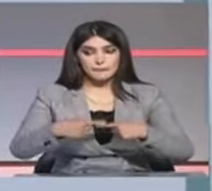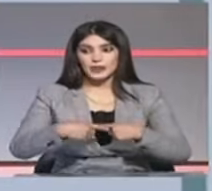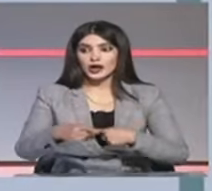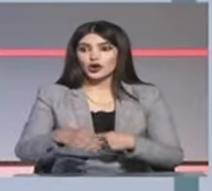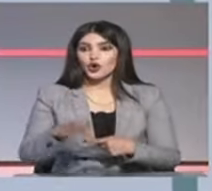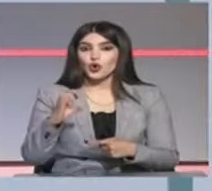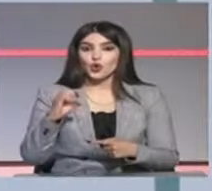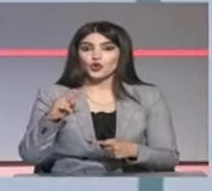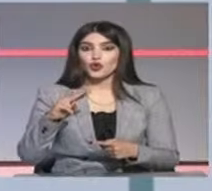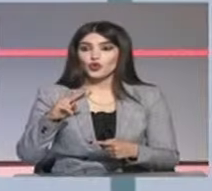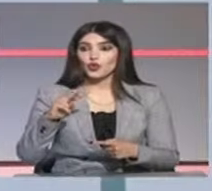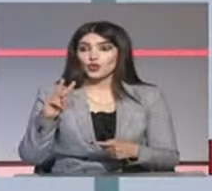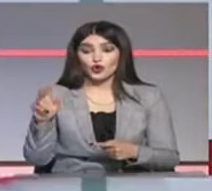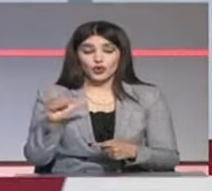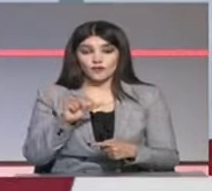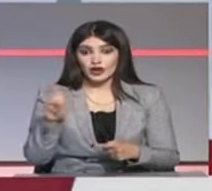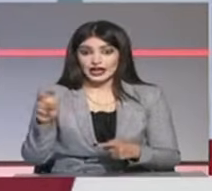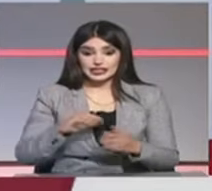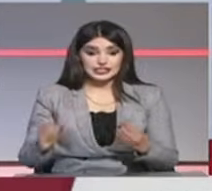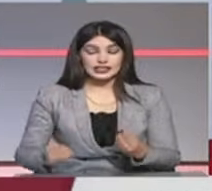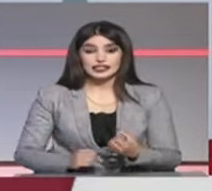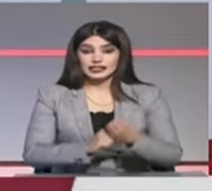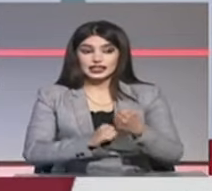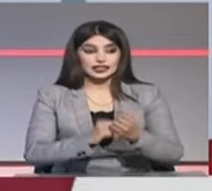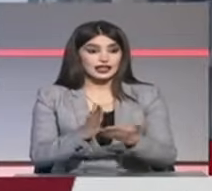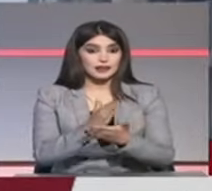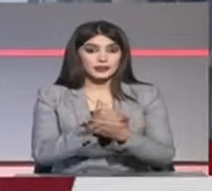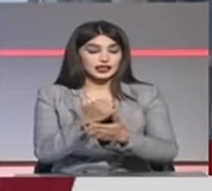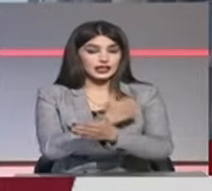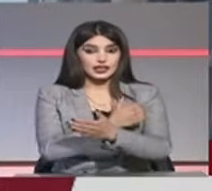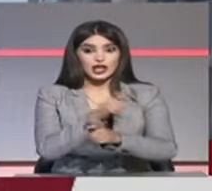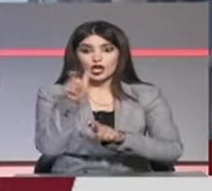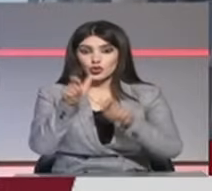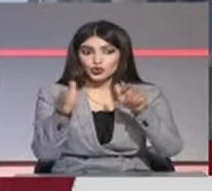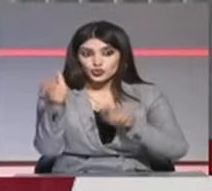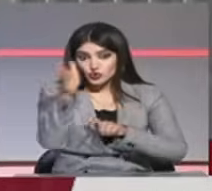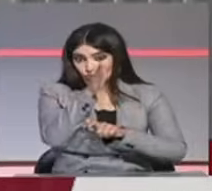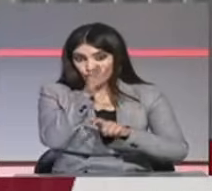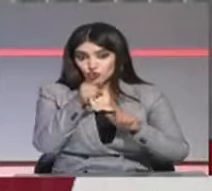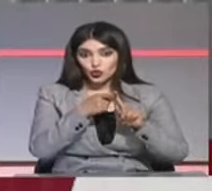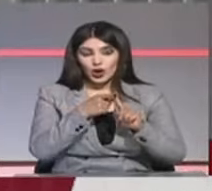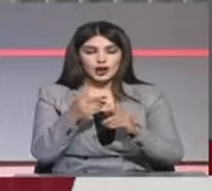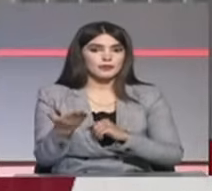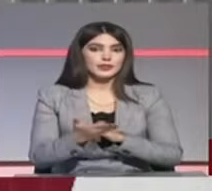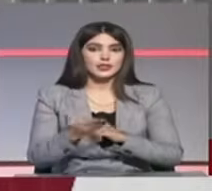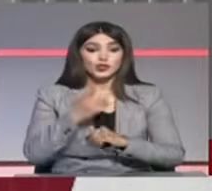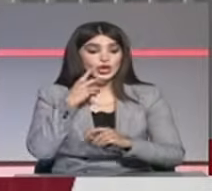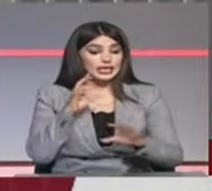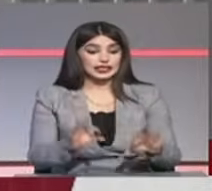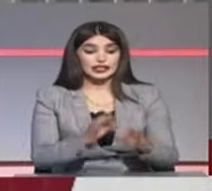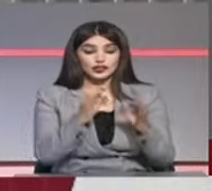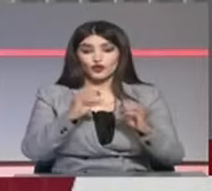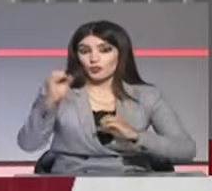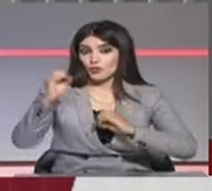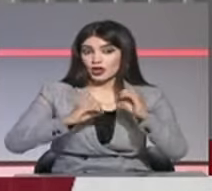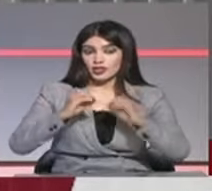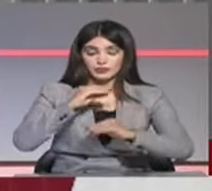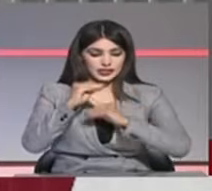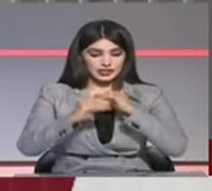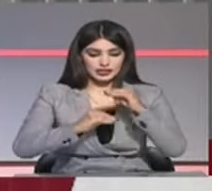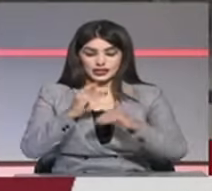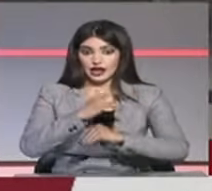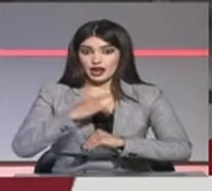توزيع اللقاحات المضاده لفيروس كوفي تسعه عشر على الدول التي تحتاج اليها كشفت منظمه الصحه العالميه عن